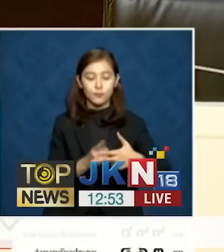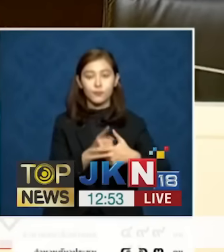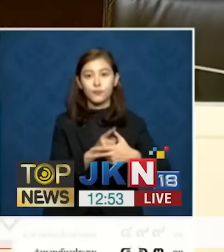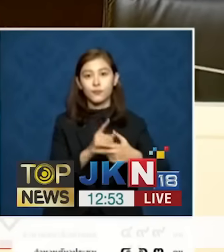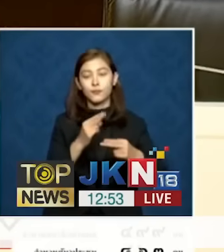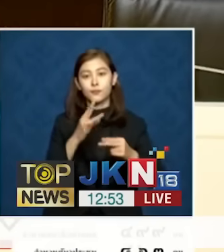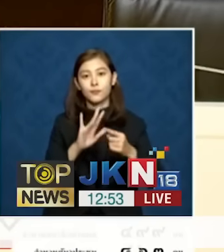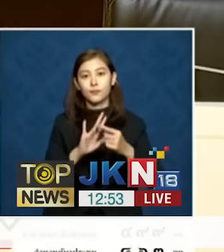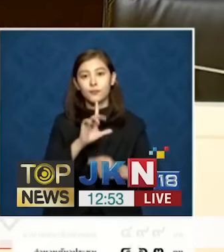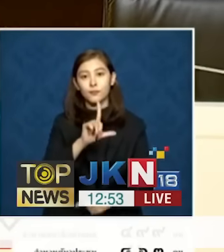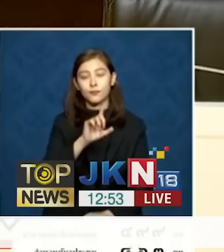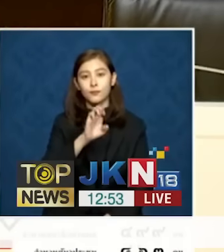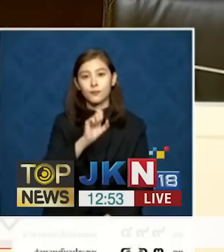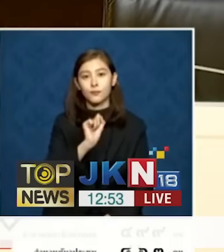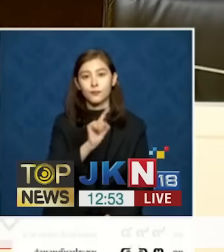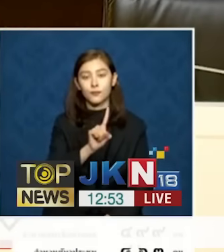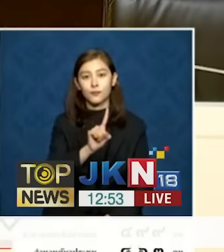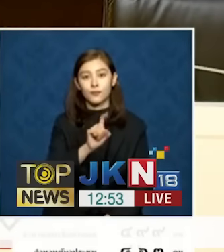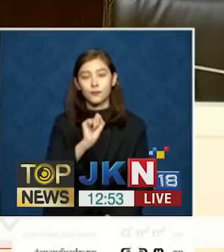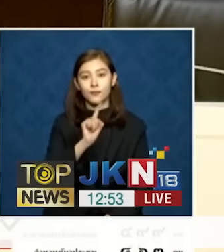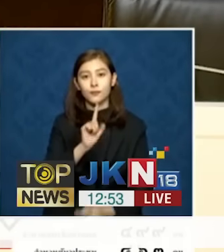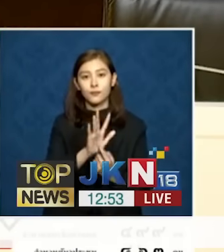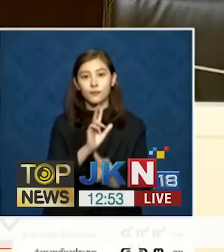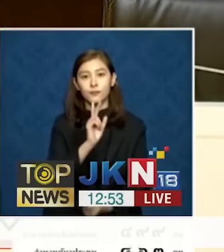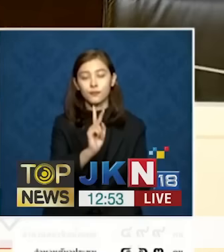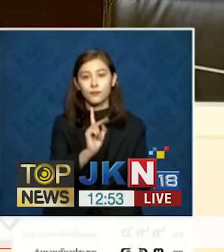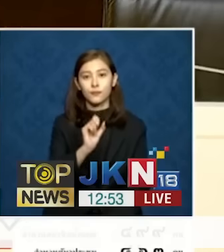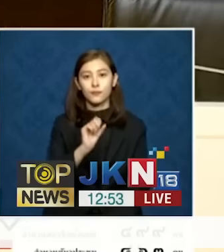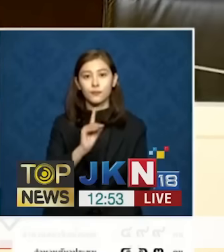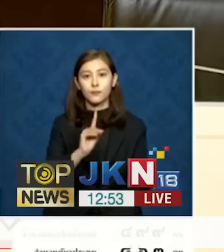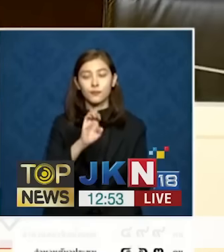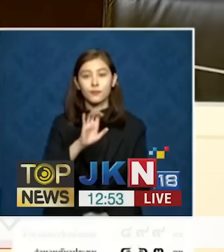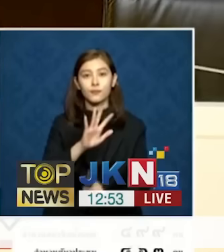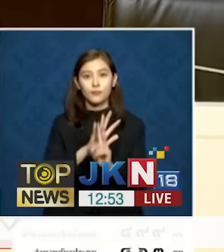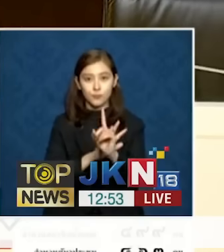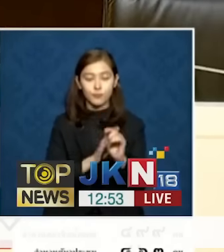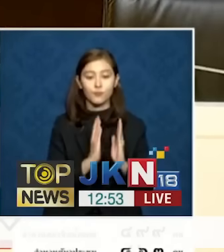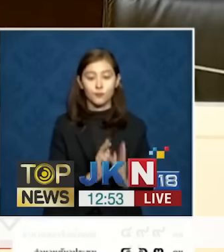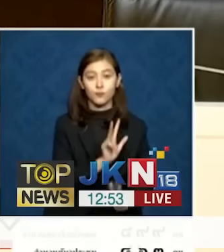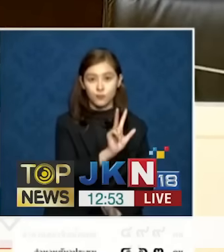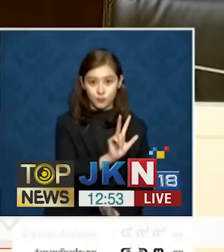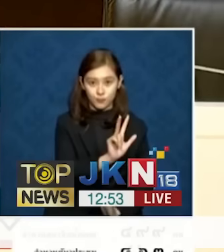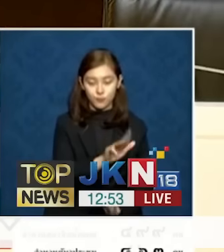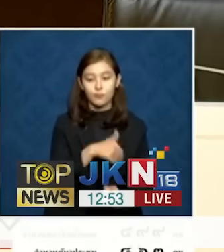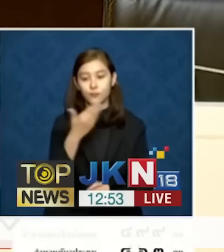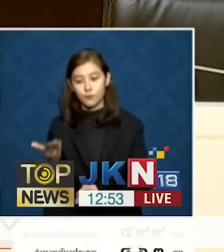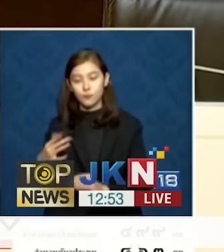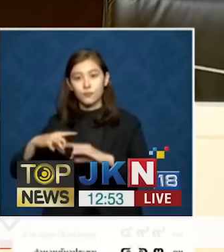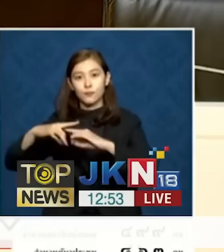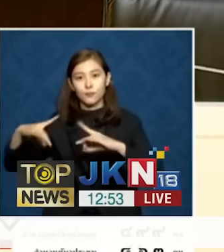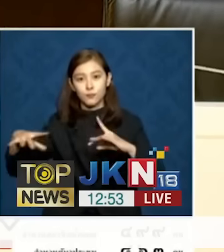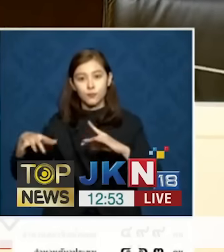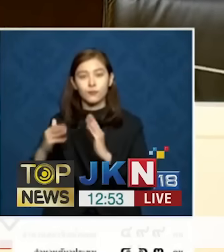ยกุลท่านเอกนัทพร้อมพันธ์และท่านอนันต์ผลอํานวยนะครับแล้วก็จะสลับไปที่ฝ่ายค้านครับครับเรียนเชิญท่านเลิศศักดิ์